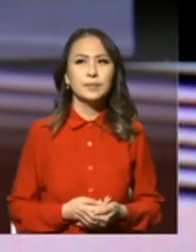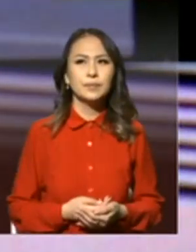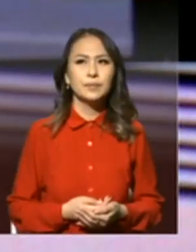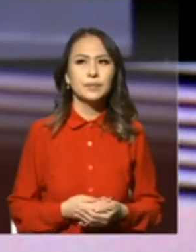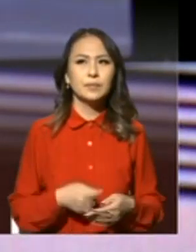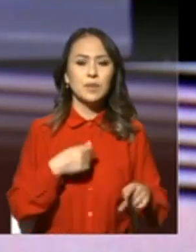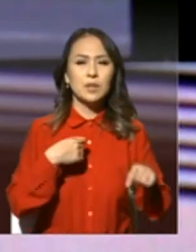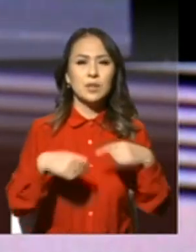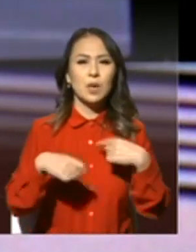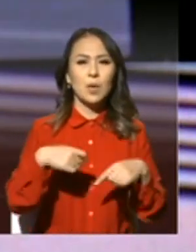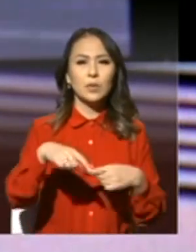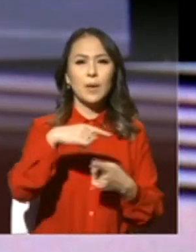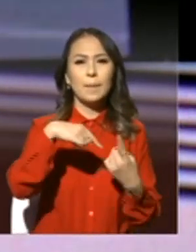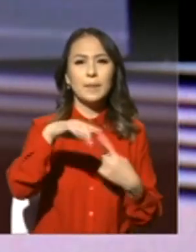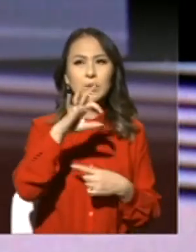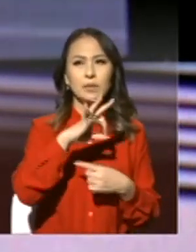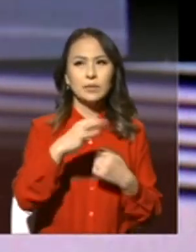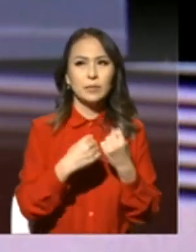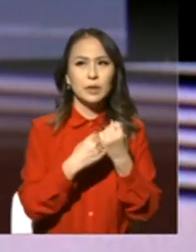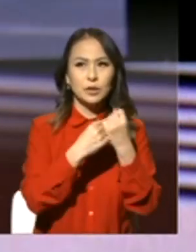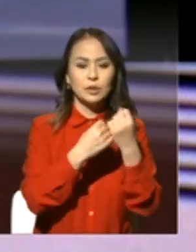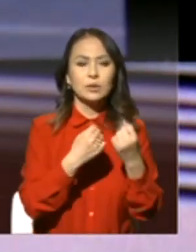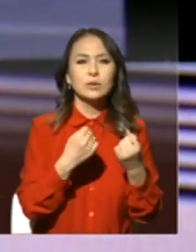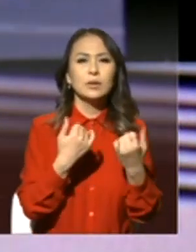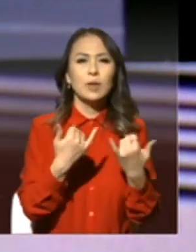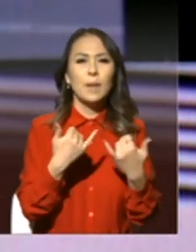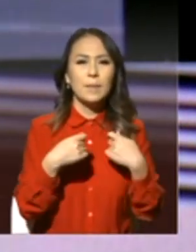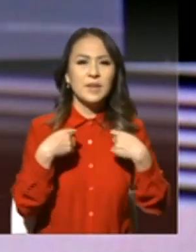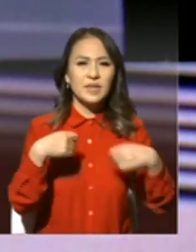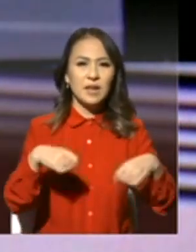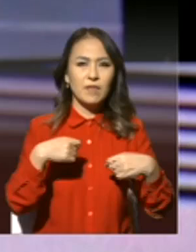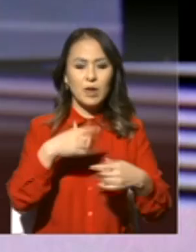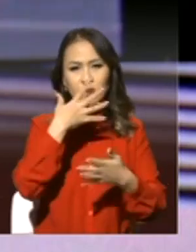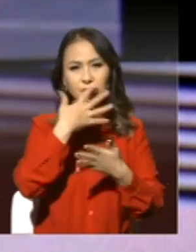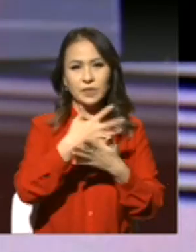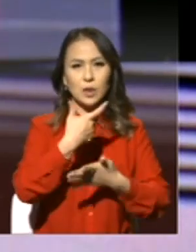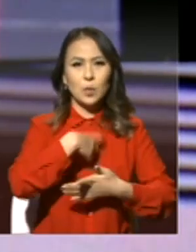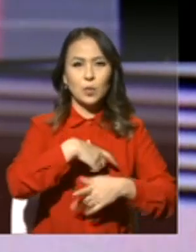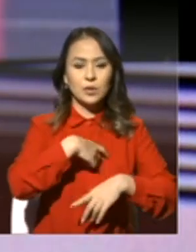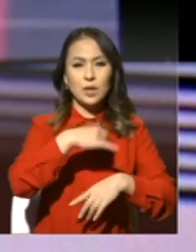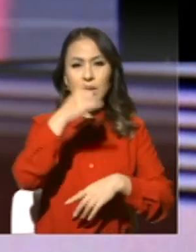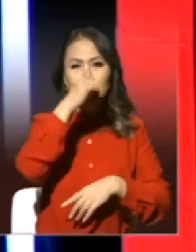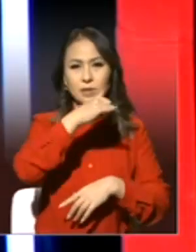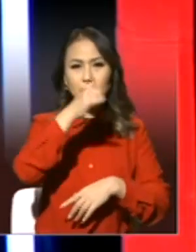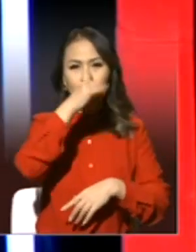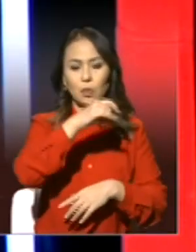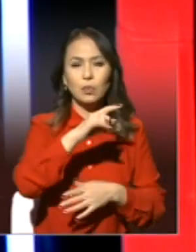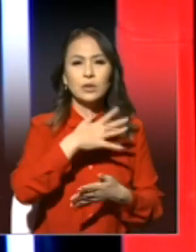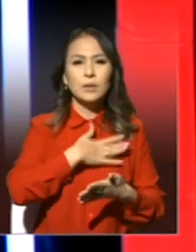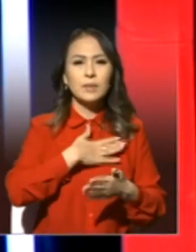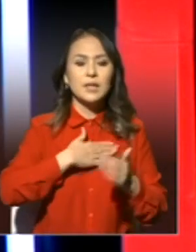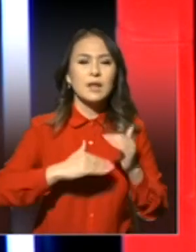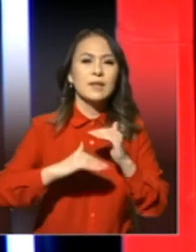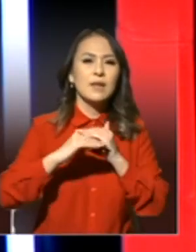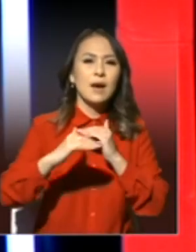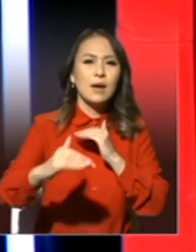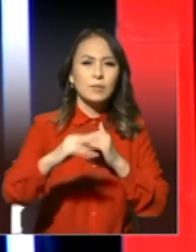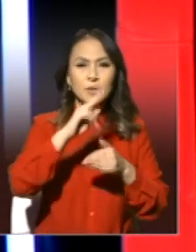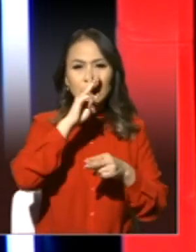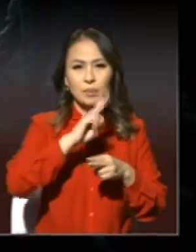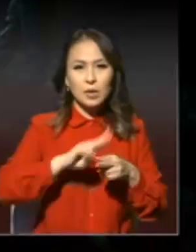мені қостайтын шығар. Біз осы товарларды өзімізді сата алмай жүргеніміз, біз өзіміздің нарығымызды